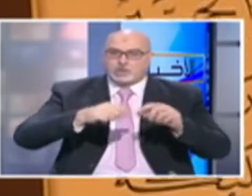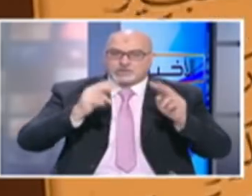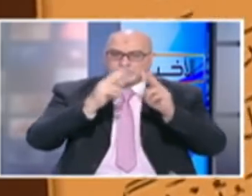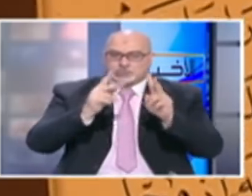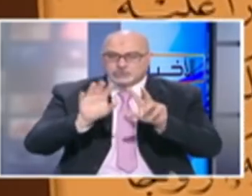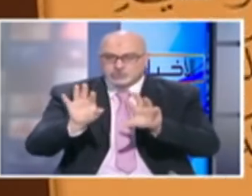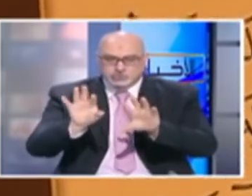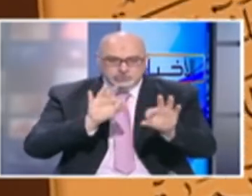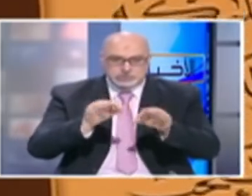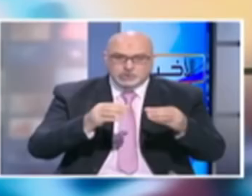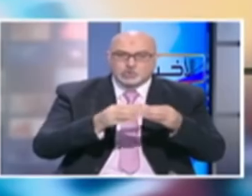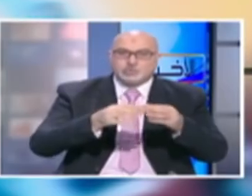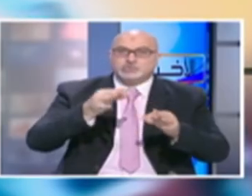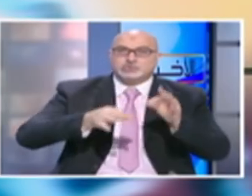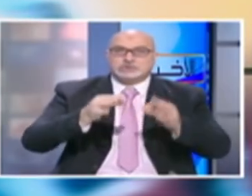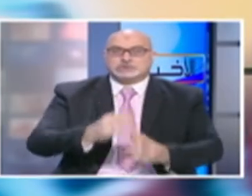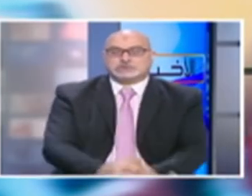الاختيار لجودتها.